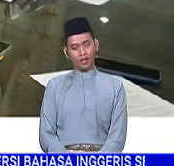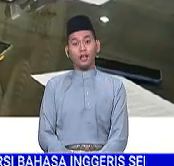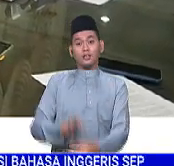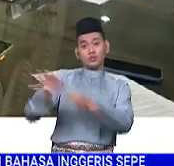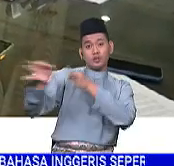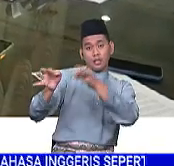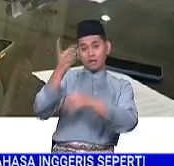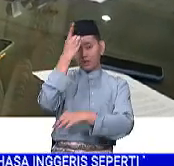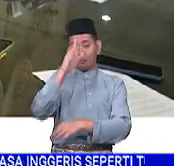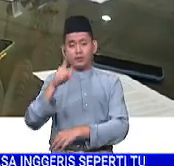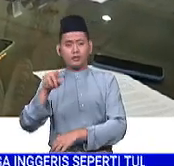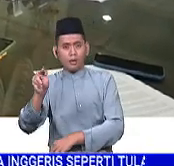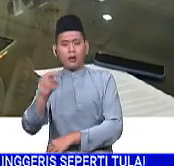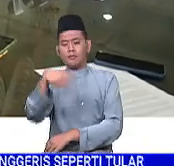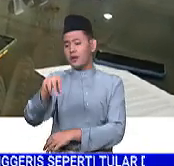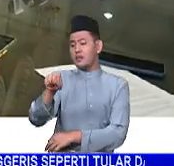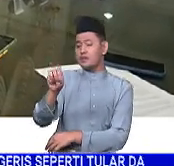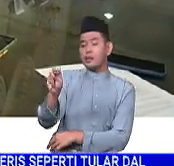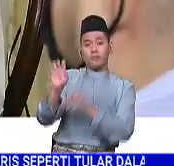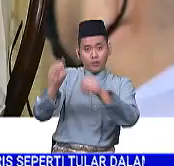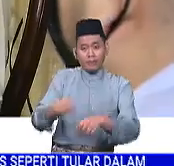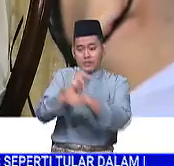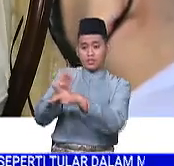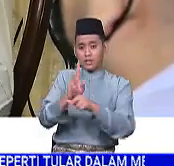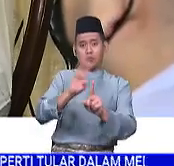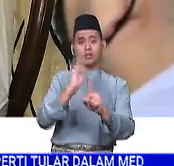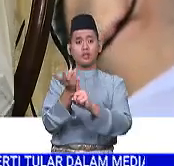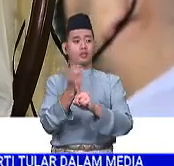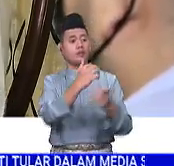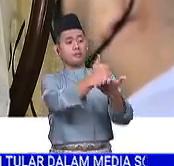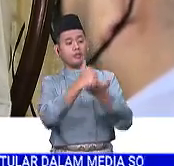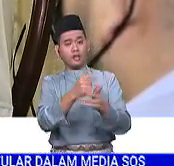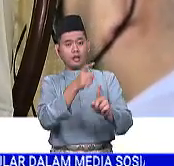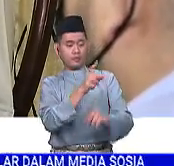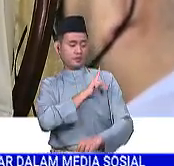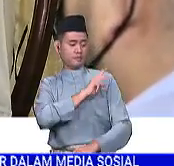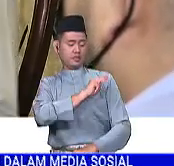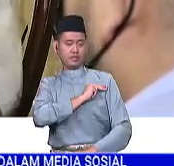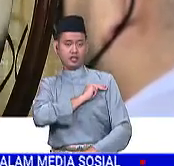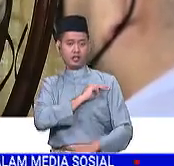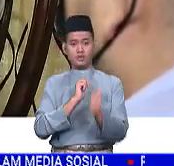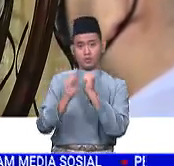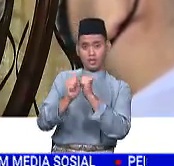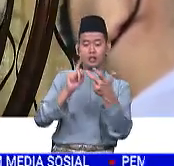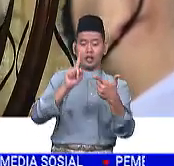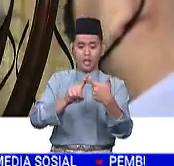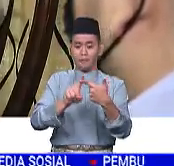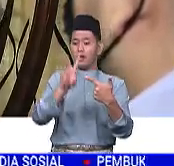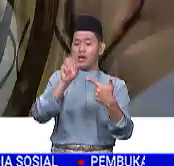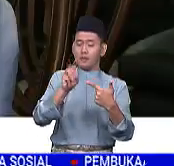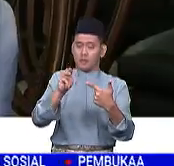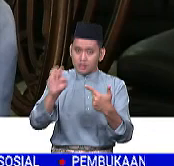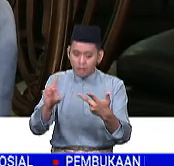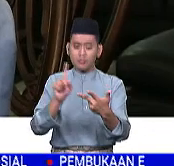Jelas Datuk Markiman, PSS selama ini dapat menjaga kebajikan melalui bantuan daripada Kementerian Belia dan Sukan KBS, Majlis Sukan Negara MSN